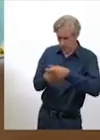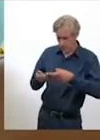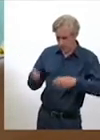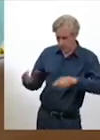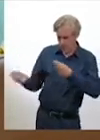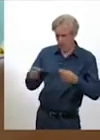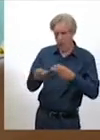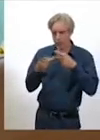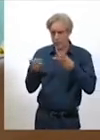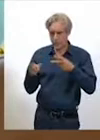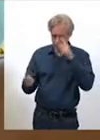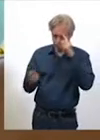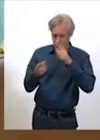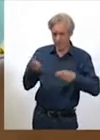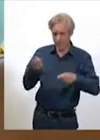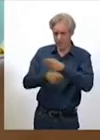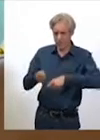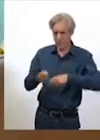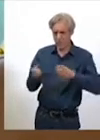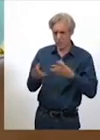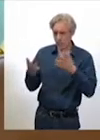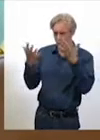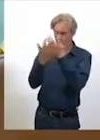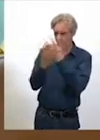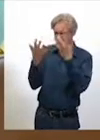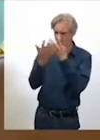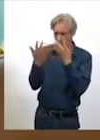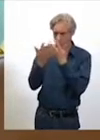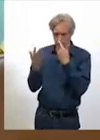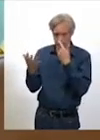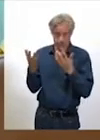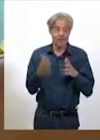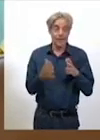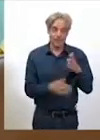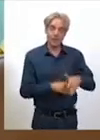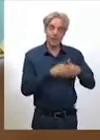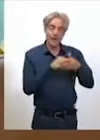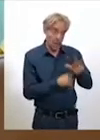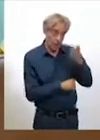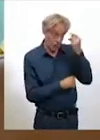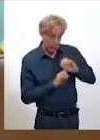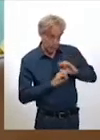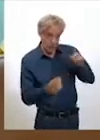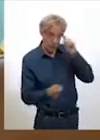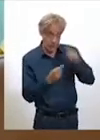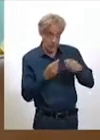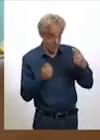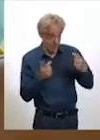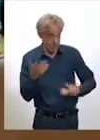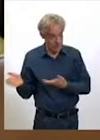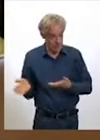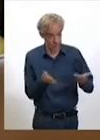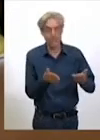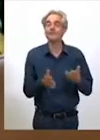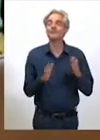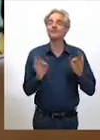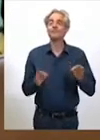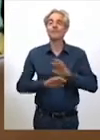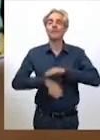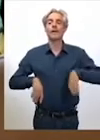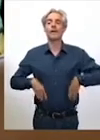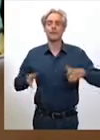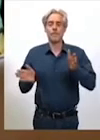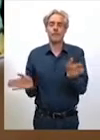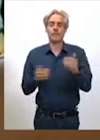démocratique et qu'aujourd'hui le champ de l'économie est bien trop dénué de cette démocratie. Puis dernier objectif, c'était de poser aussi un cadre d'action